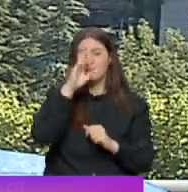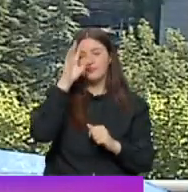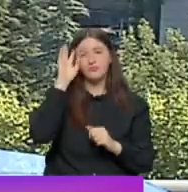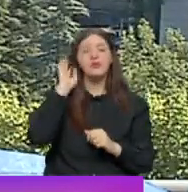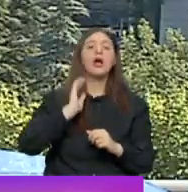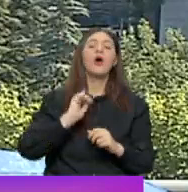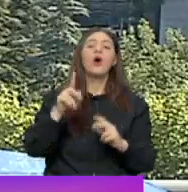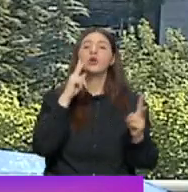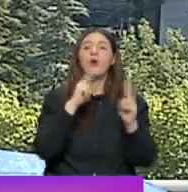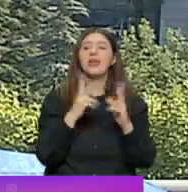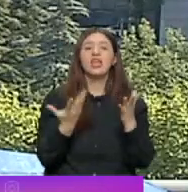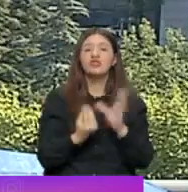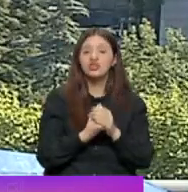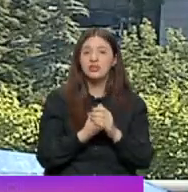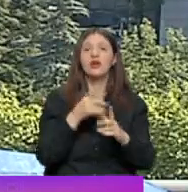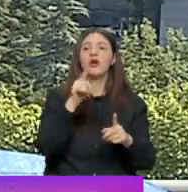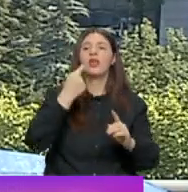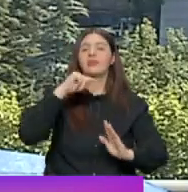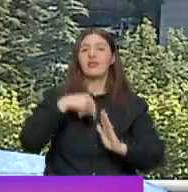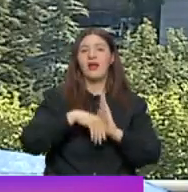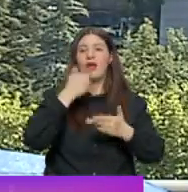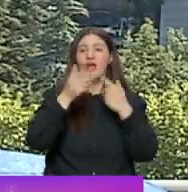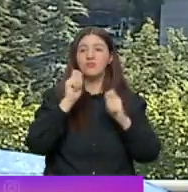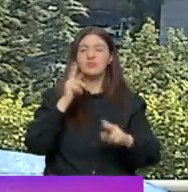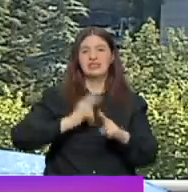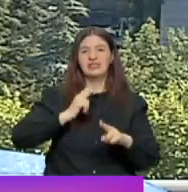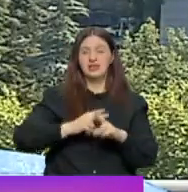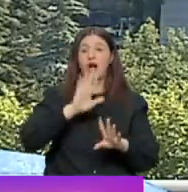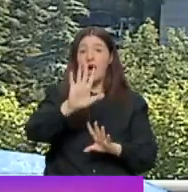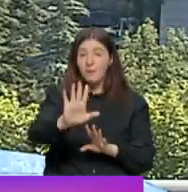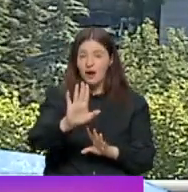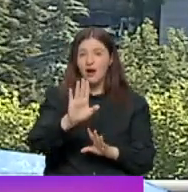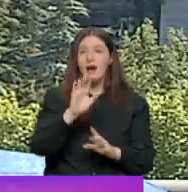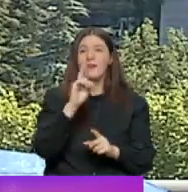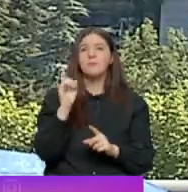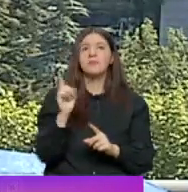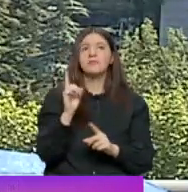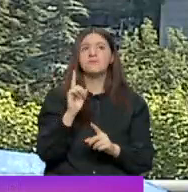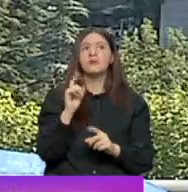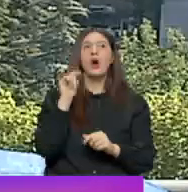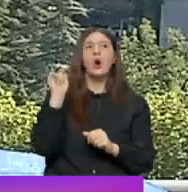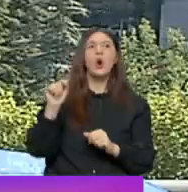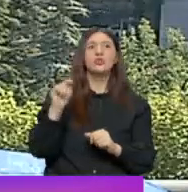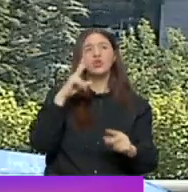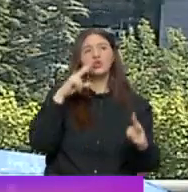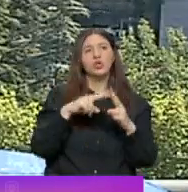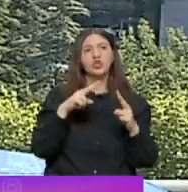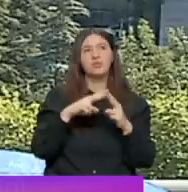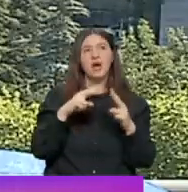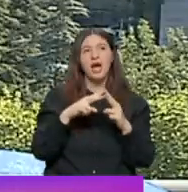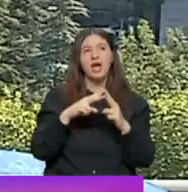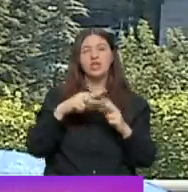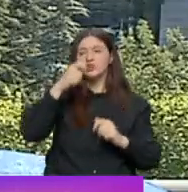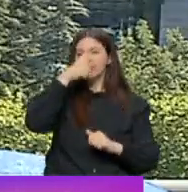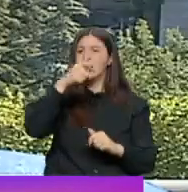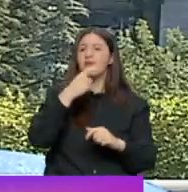O görüşmeden neler çıktı? Onun detaylarını aktaracağız hızlı bir şekilde. Yalnız bir hani oradaki görüşmeler,